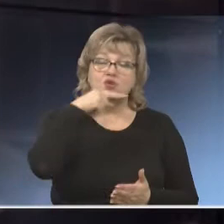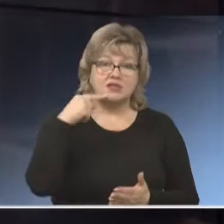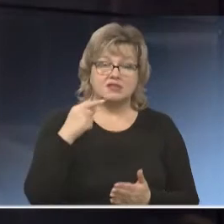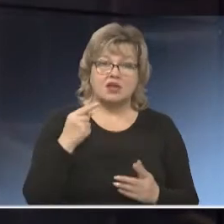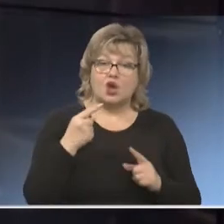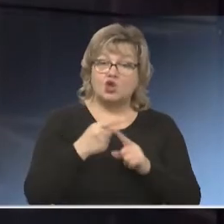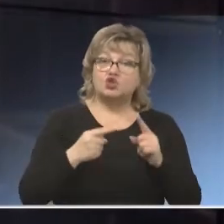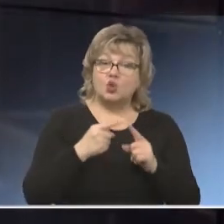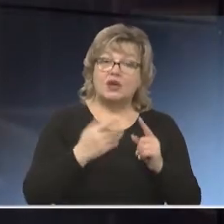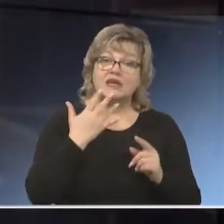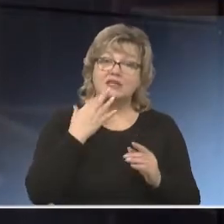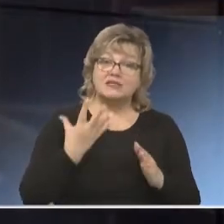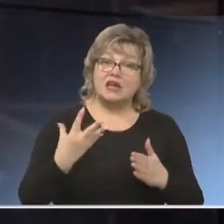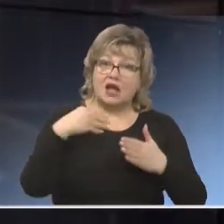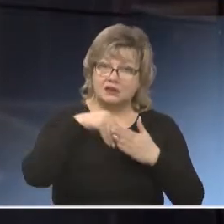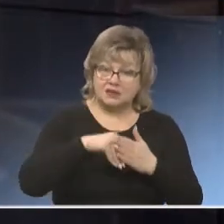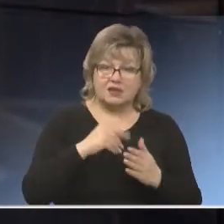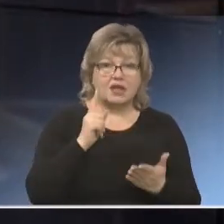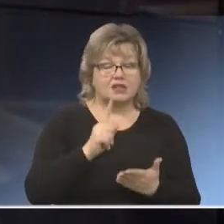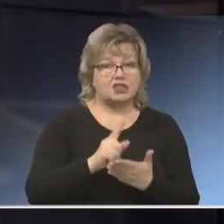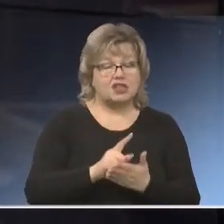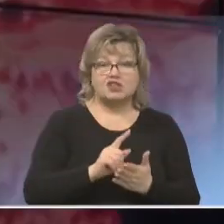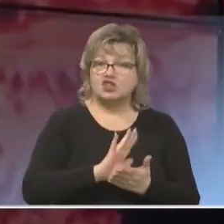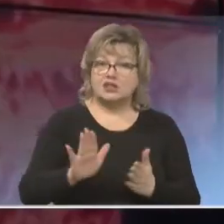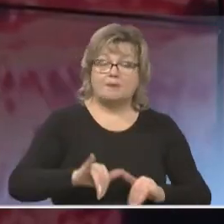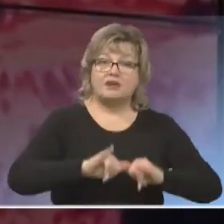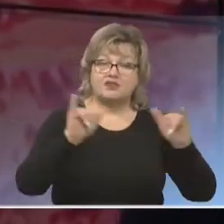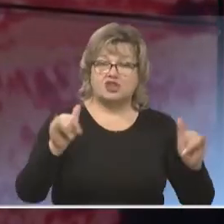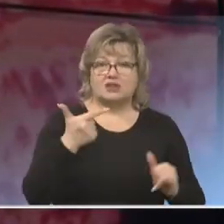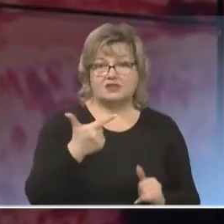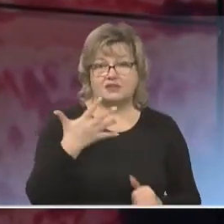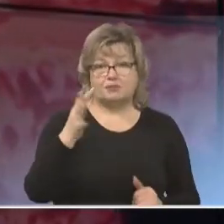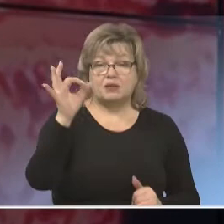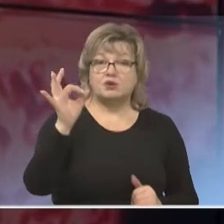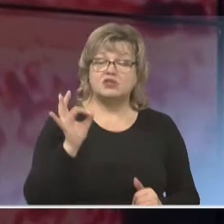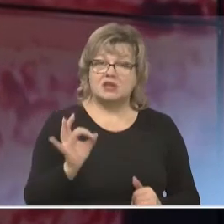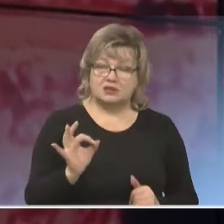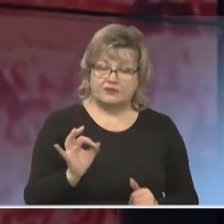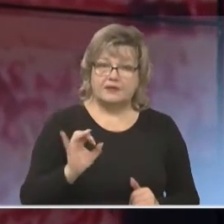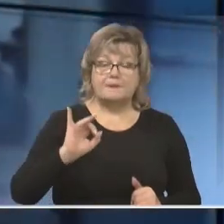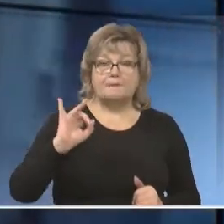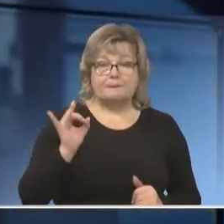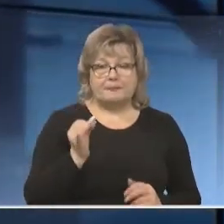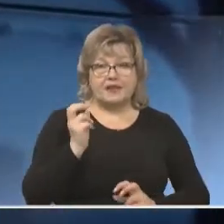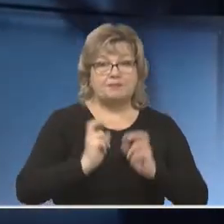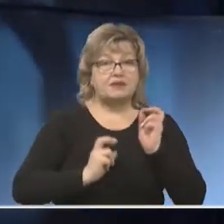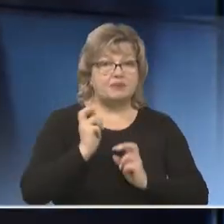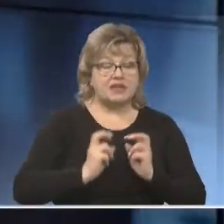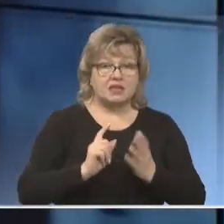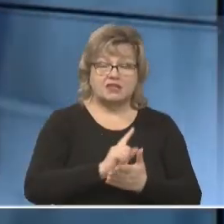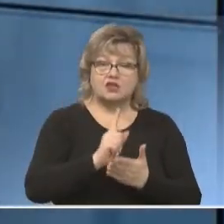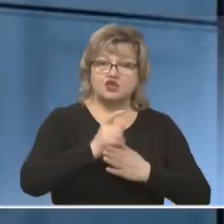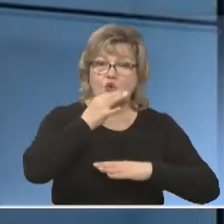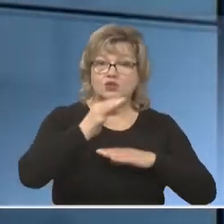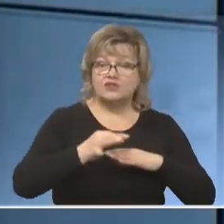иностранных организаций или физических лиц в предприятиях не должна превышать 25%. Ну и предприятия должны